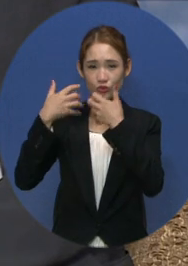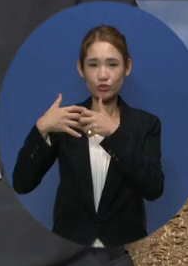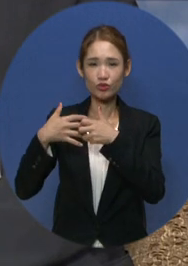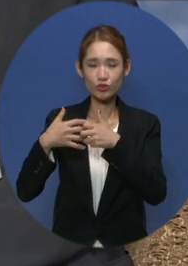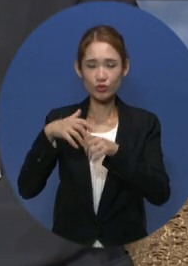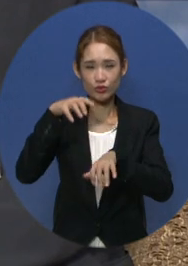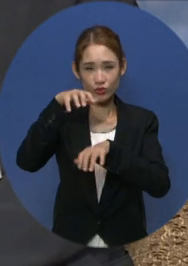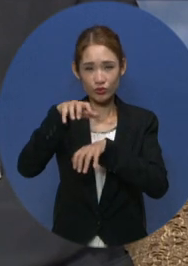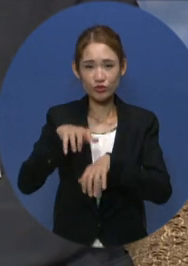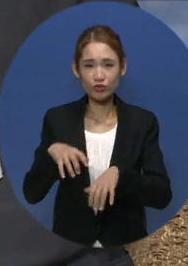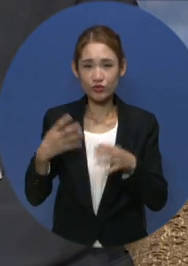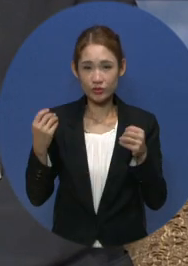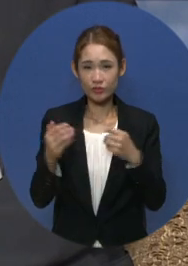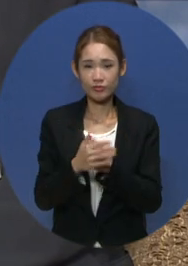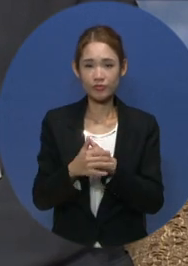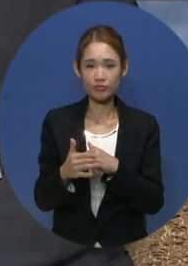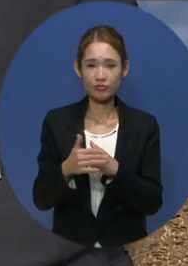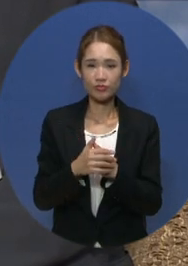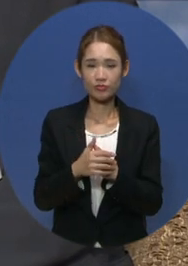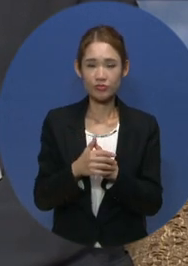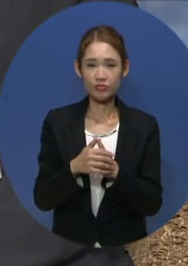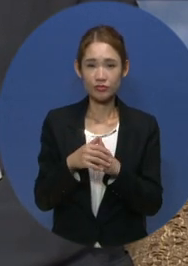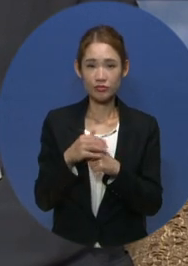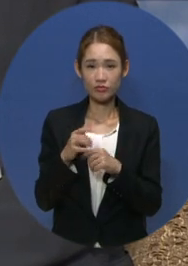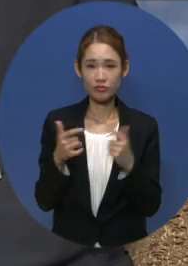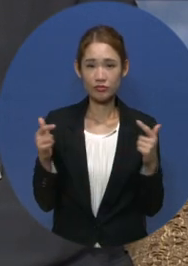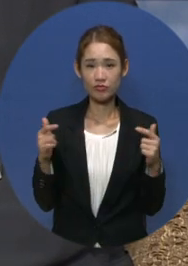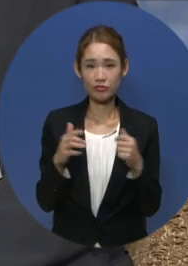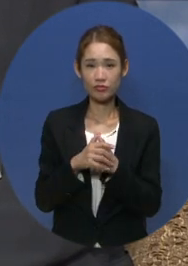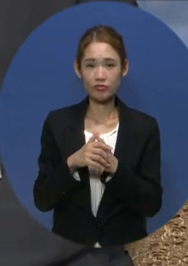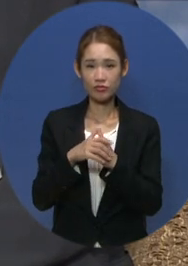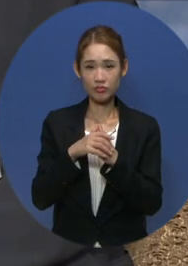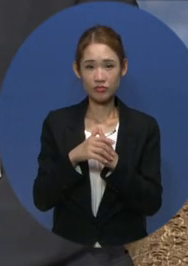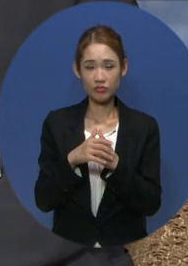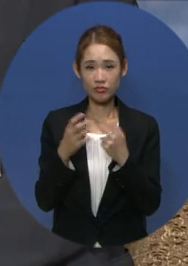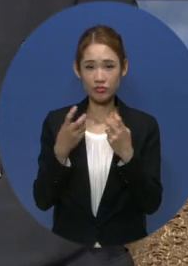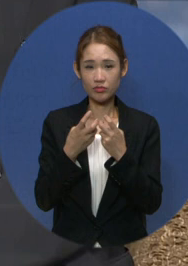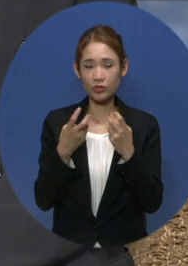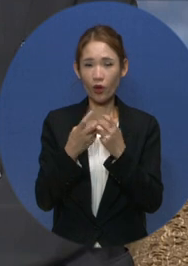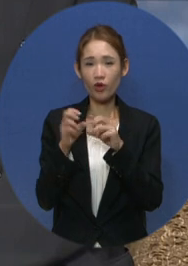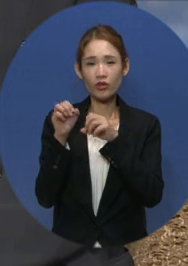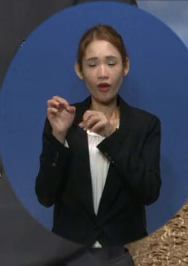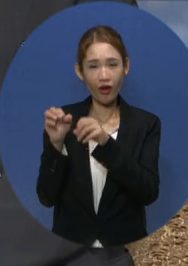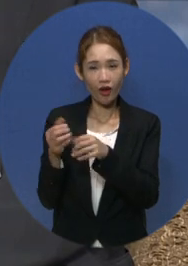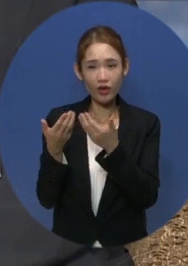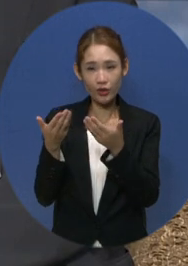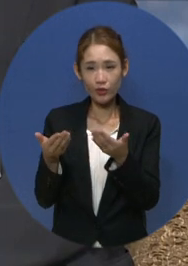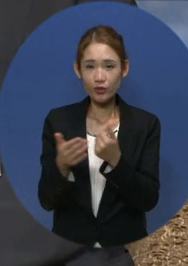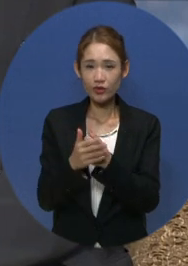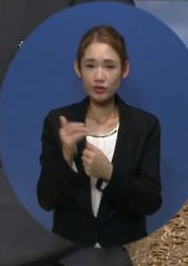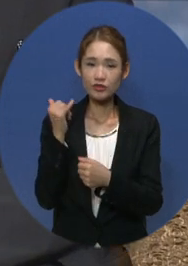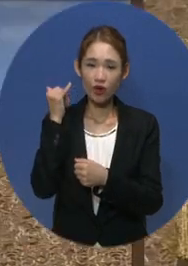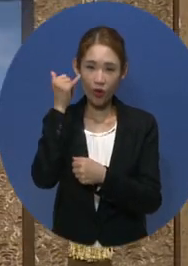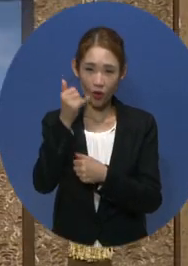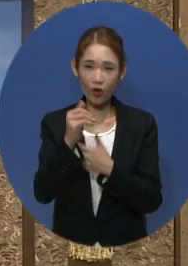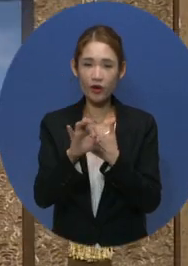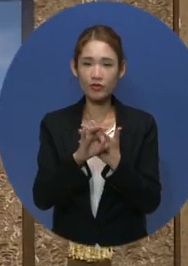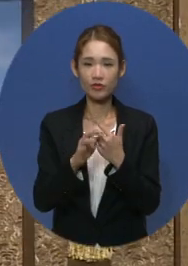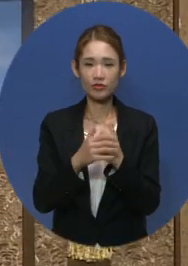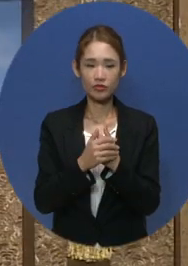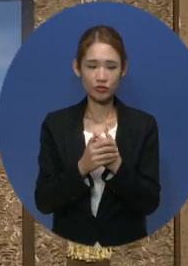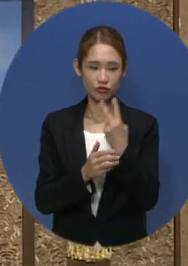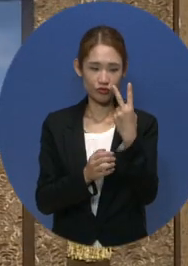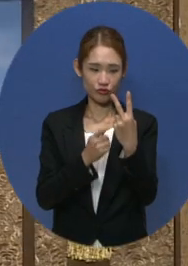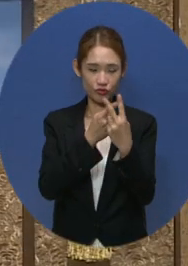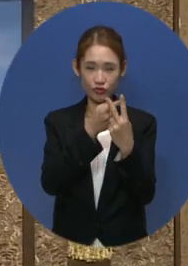자리만 차지하는 것들이 많거든요. 맞아요. 연락 주세요. 이런 것들을 그러면 어떻게 기부를 할 수 있나요? 저희한테 연락 주시면 이제 두